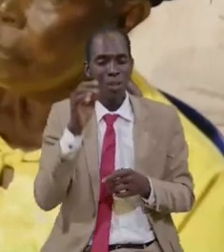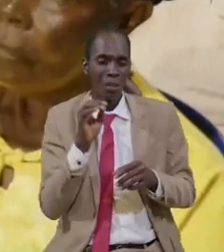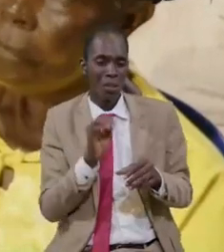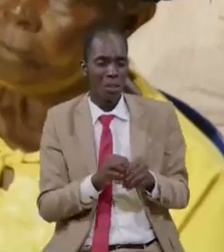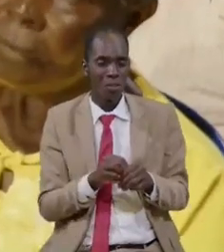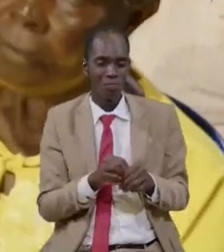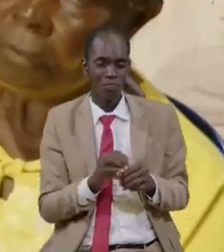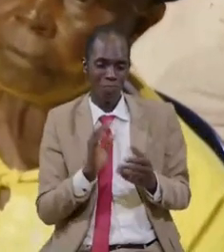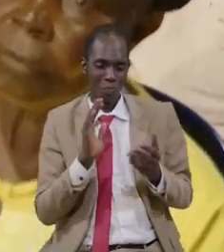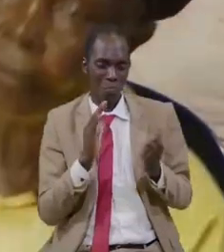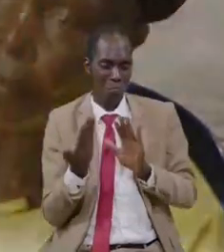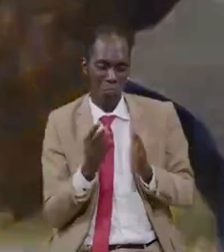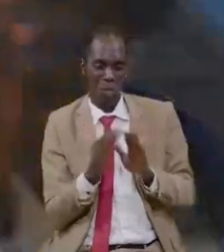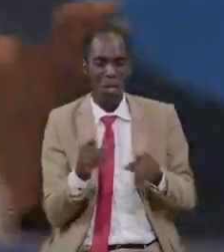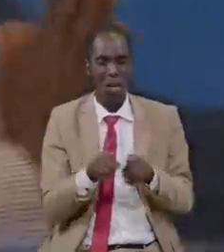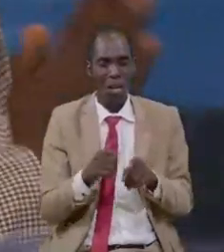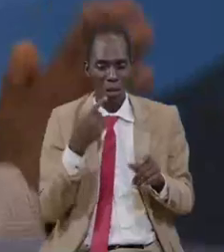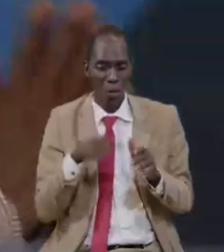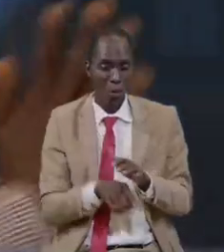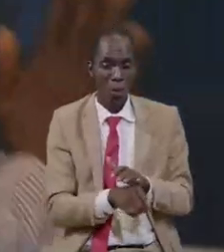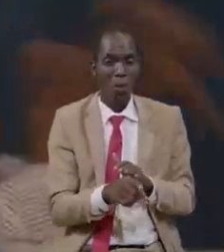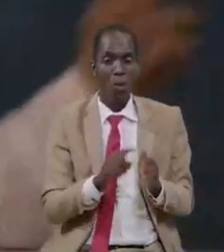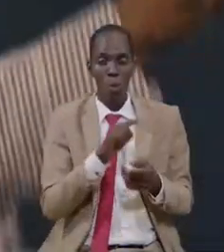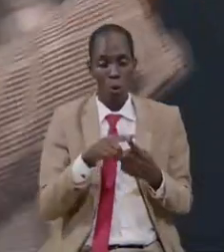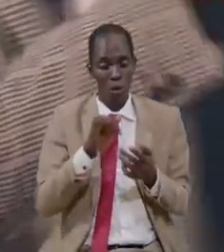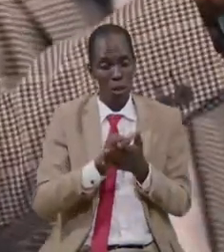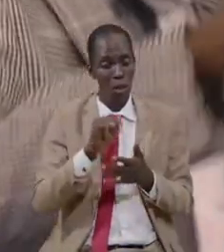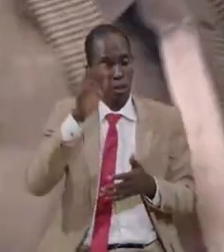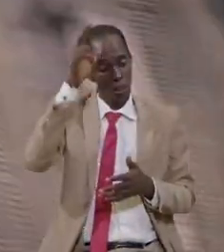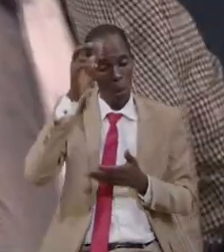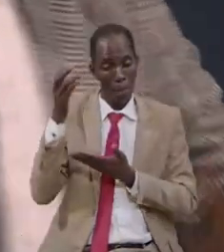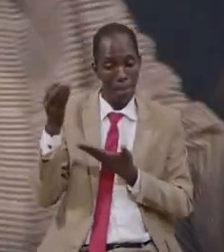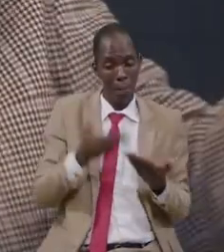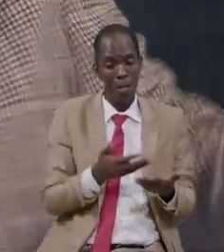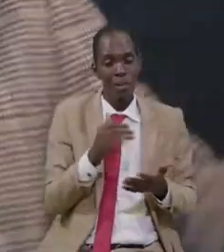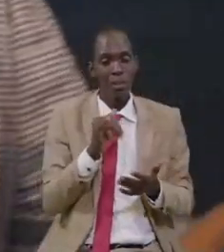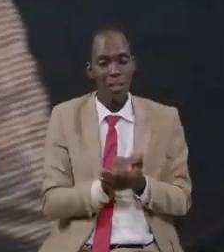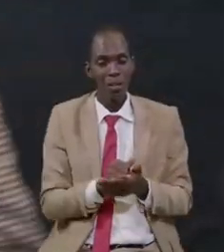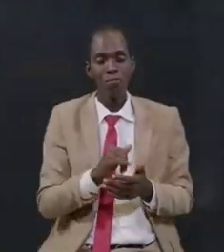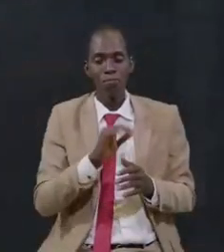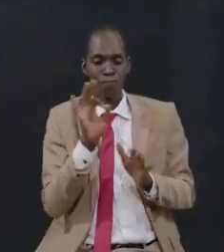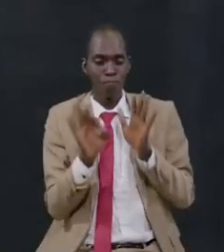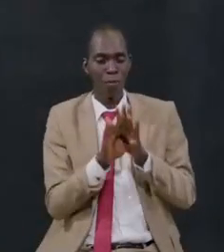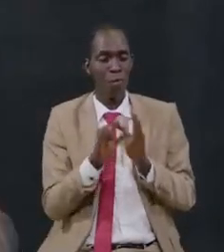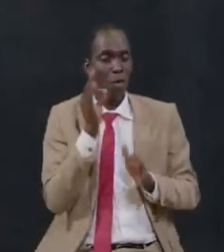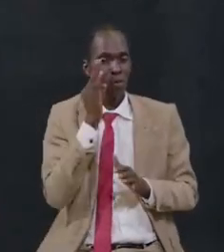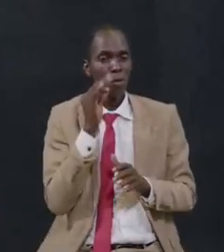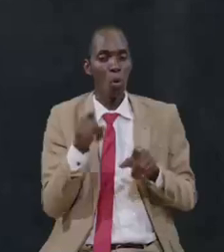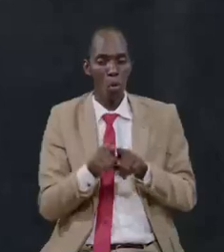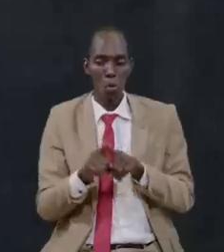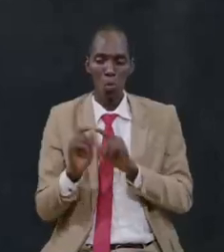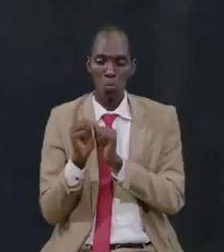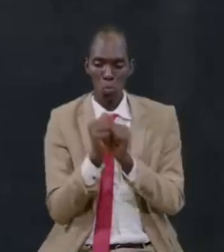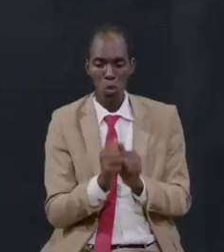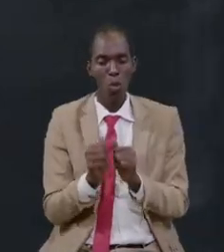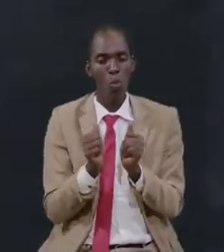serpent, quand il a envoyé le fruit interdit, il a également envoyé la maladie. Maintenant, c'est pourquoi Jésus-Christ est venu.